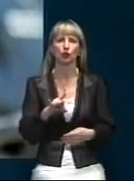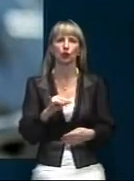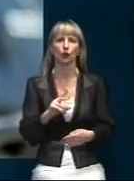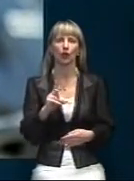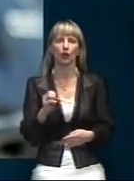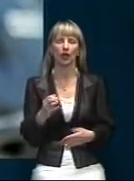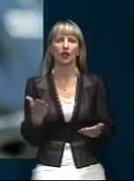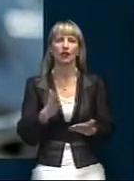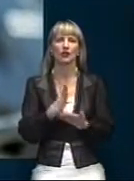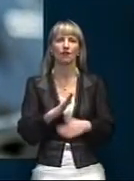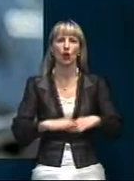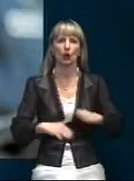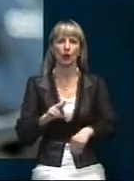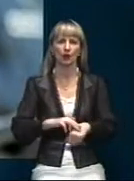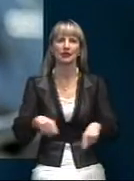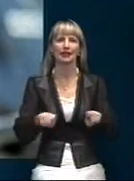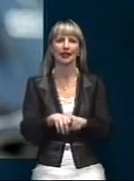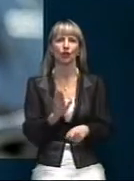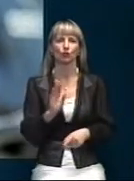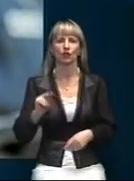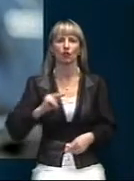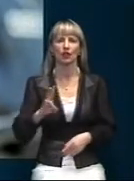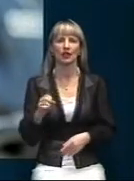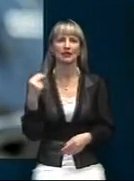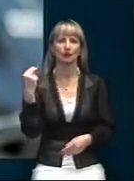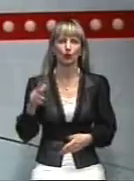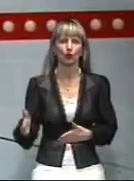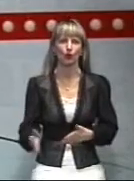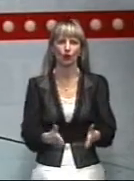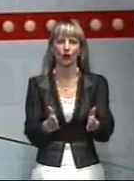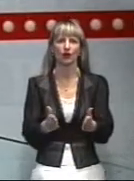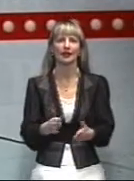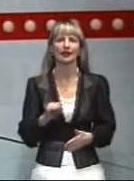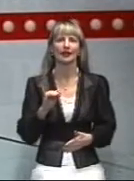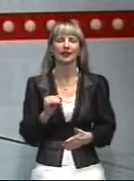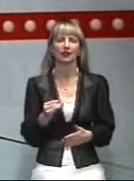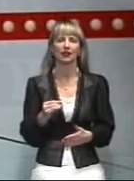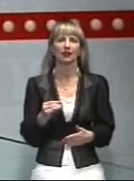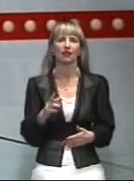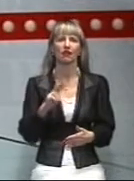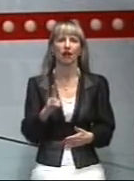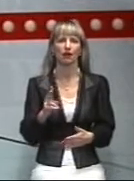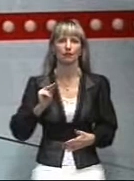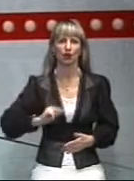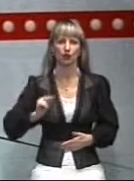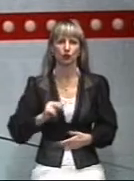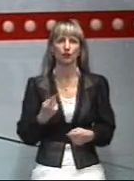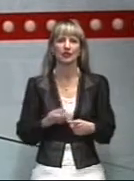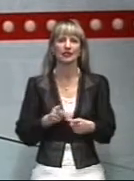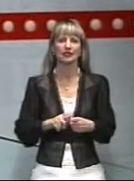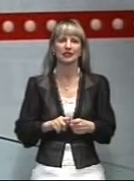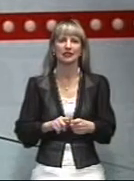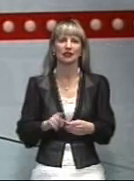який знаходиться в руках поліцейського. Саме такі будуть функціонувати на запорізьких дорогах. І от саме як працюють ці